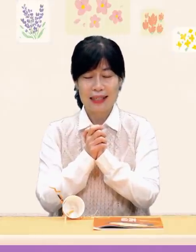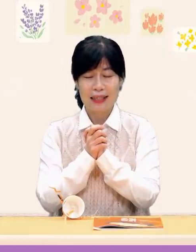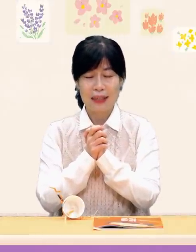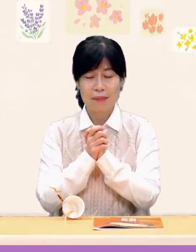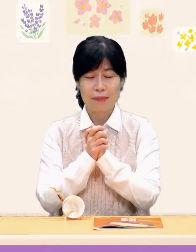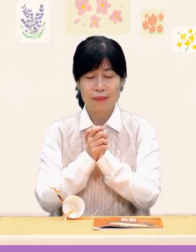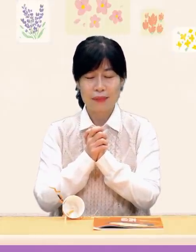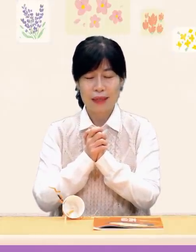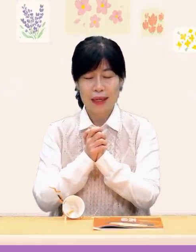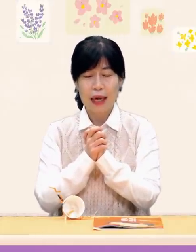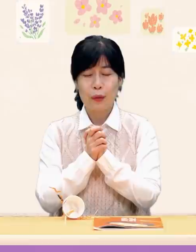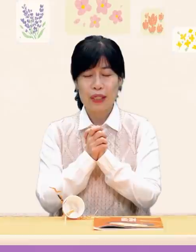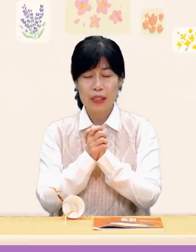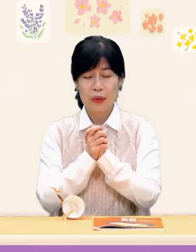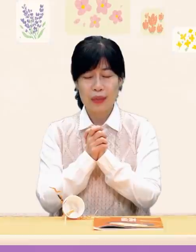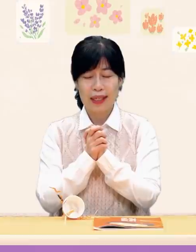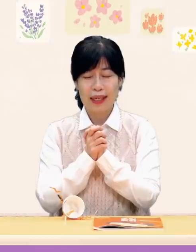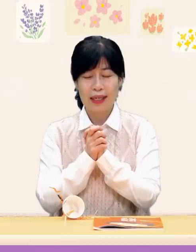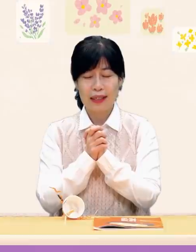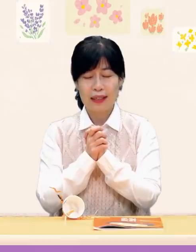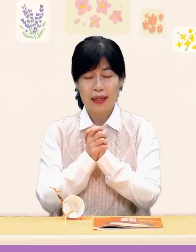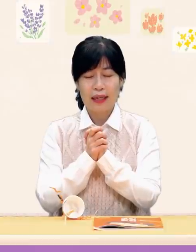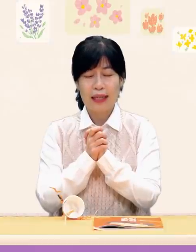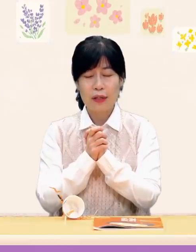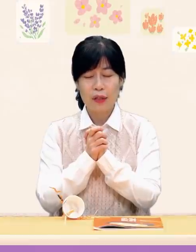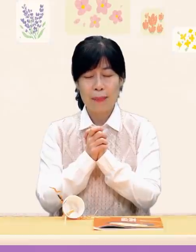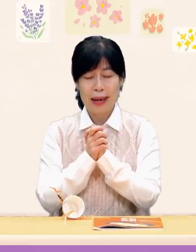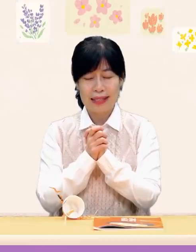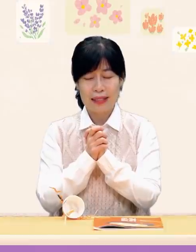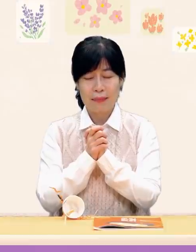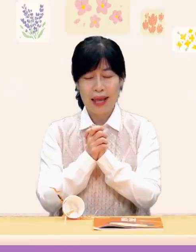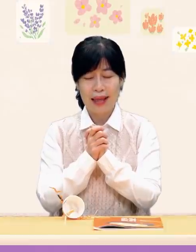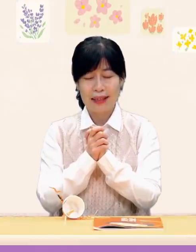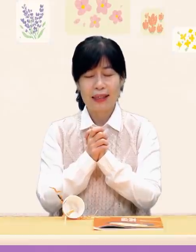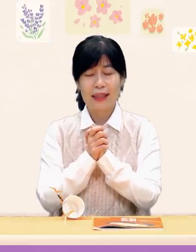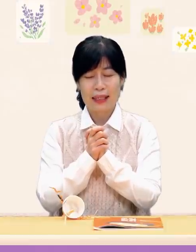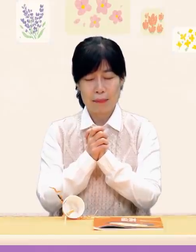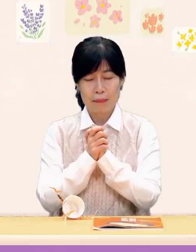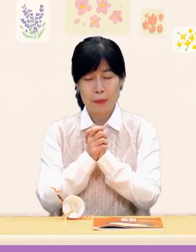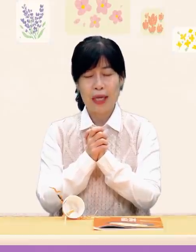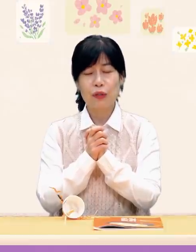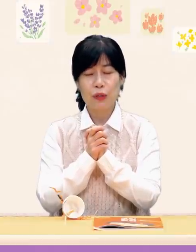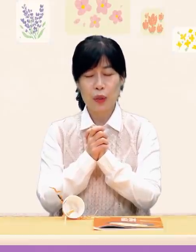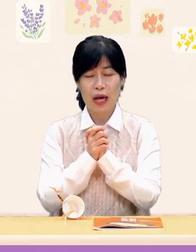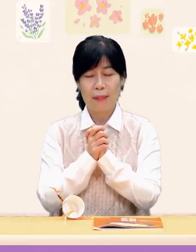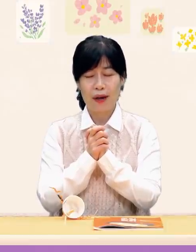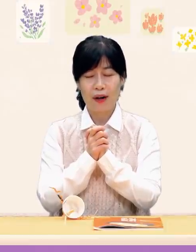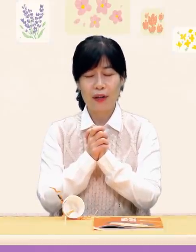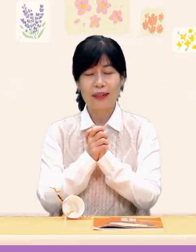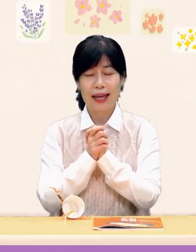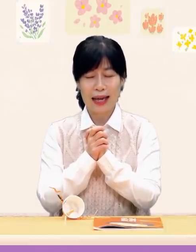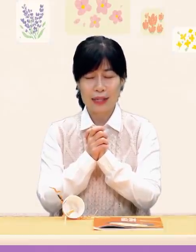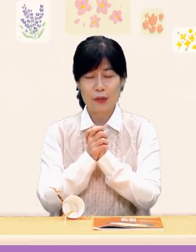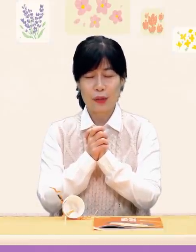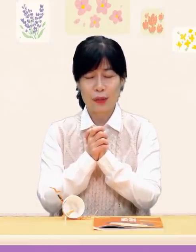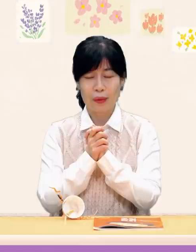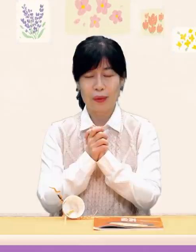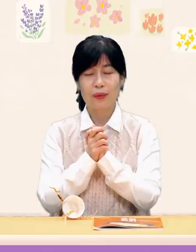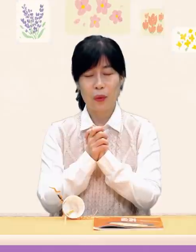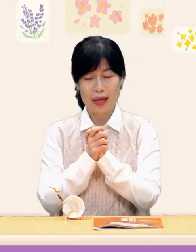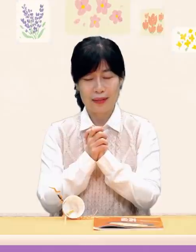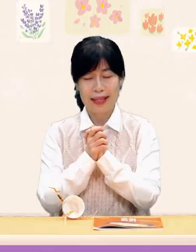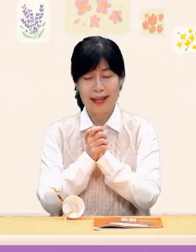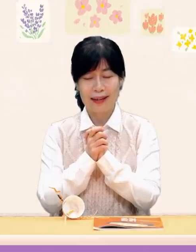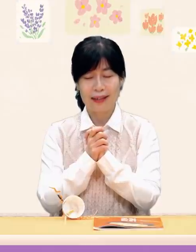사랑하는 하나님, 우리 친구들이 예수님 말씀에 기쁘게 순종하며 따라갈 수